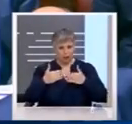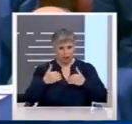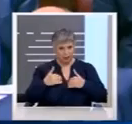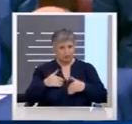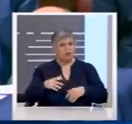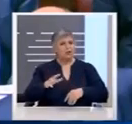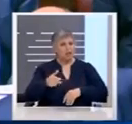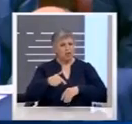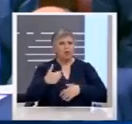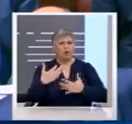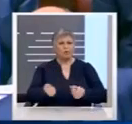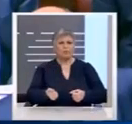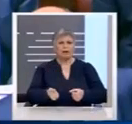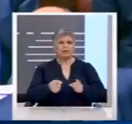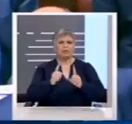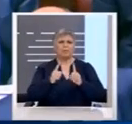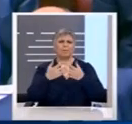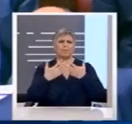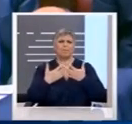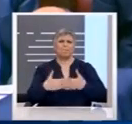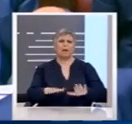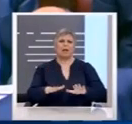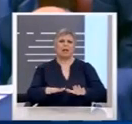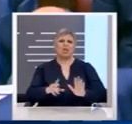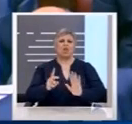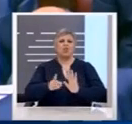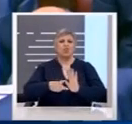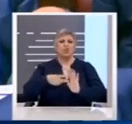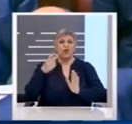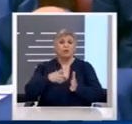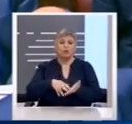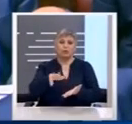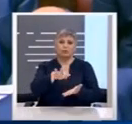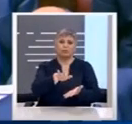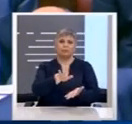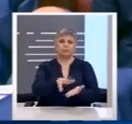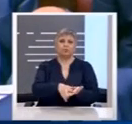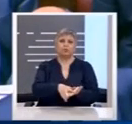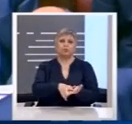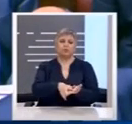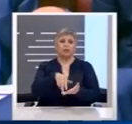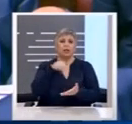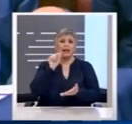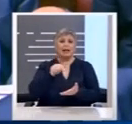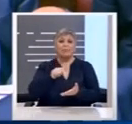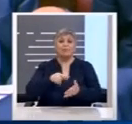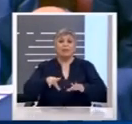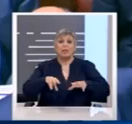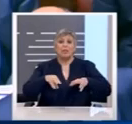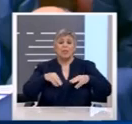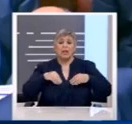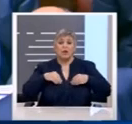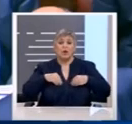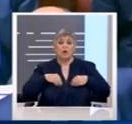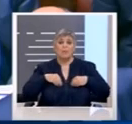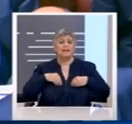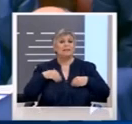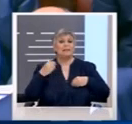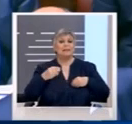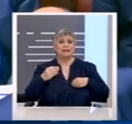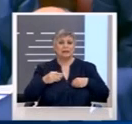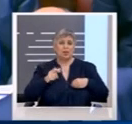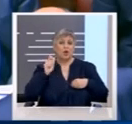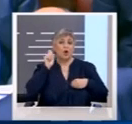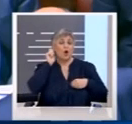επικυρωμένη δις από την εθνική αντιπροσωπεία για σύνθετη ονομασία με γεωγραφικό προσδιορισμό για όλες